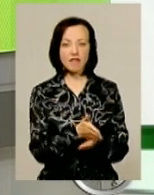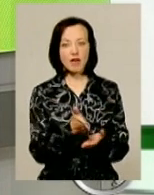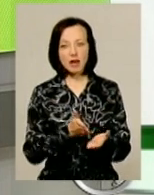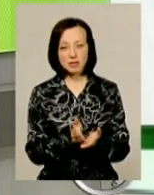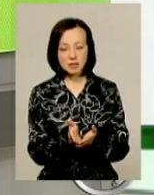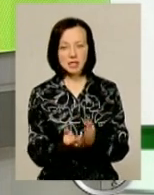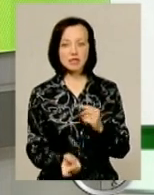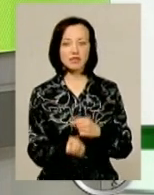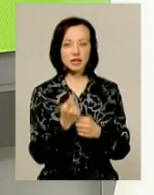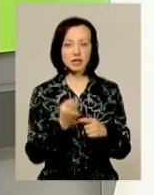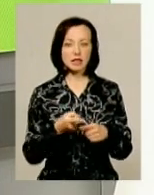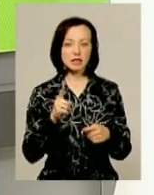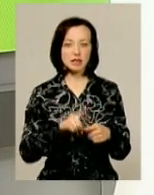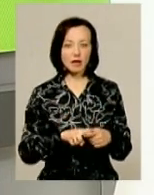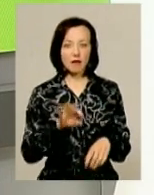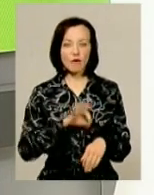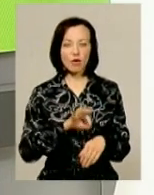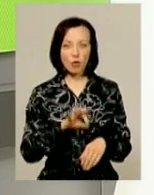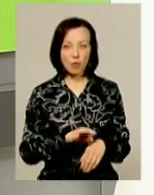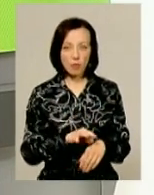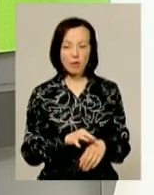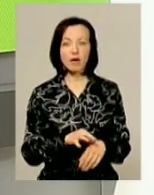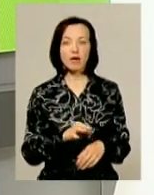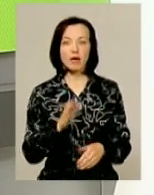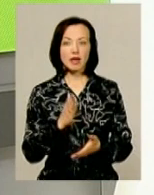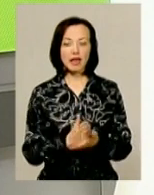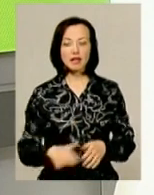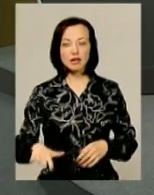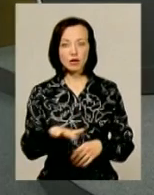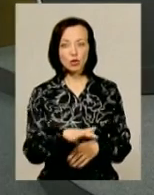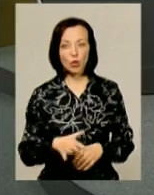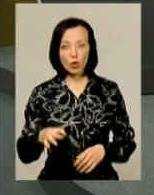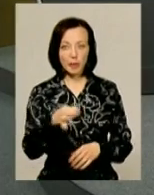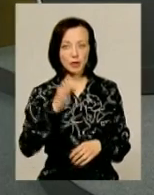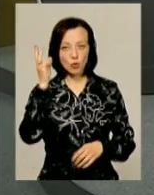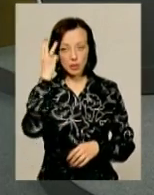версії, звідки цей збудник з'явився на території Хмельниччини. Одна із них, що